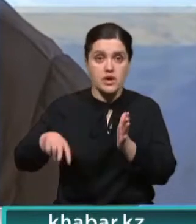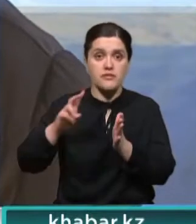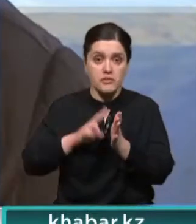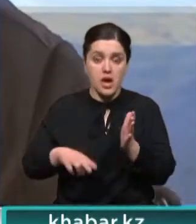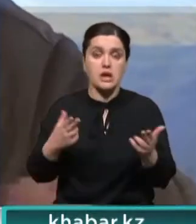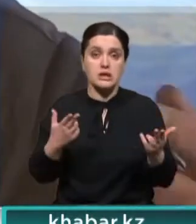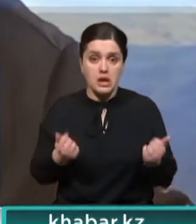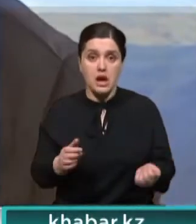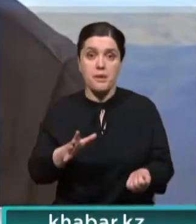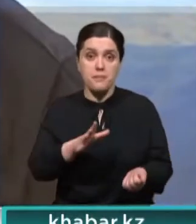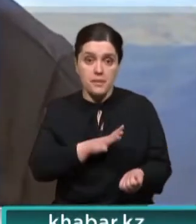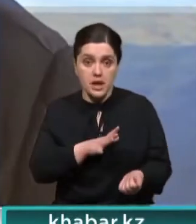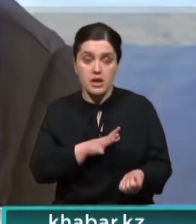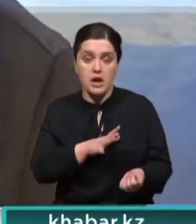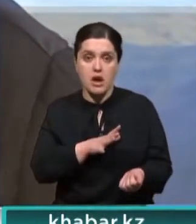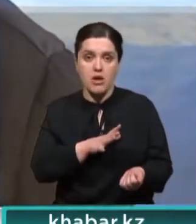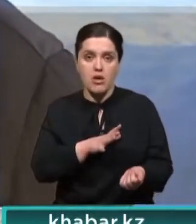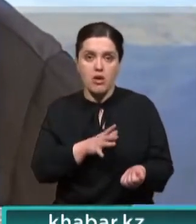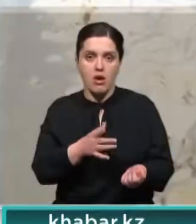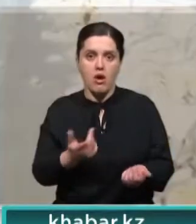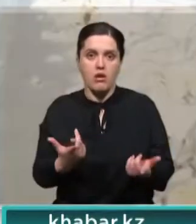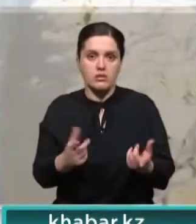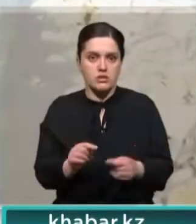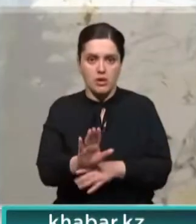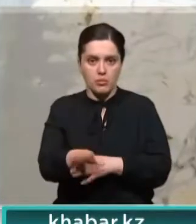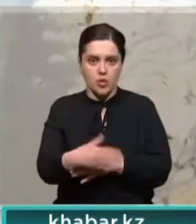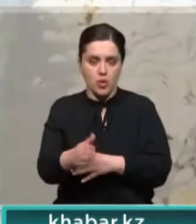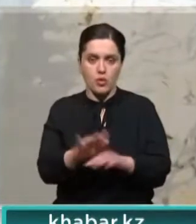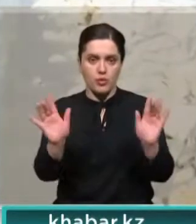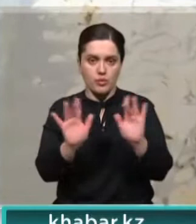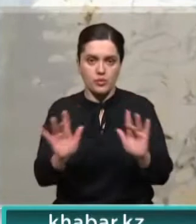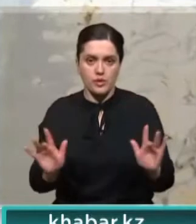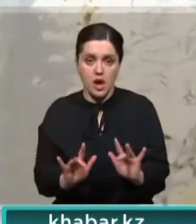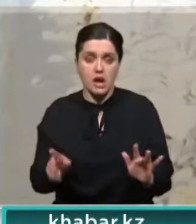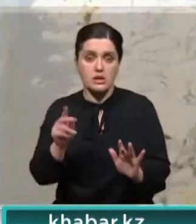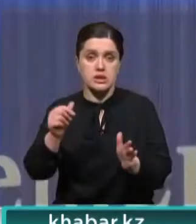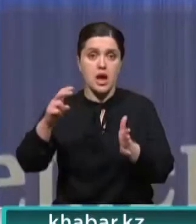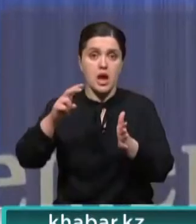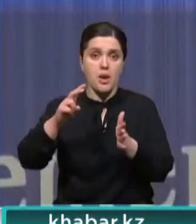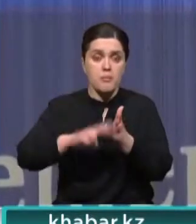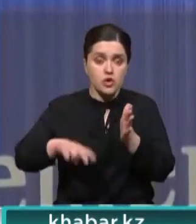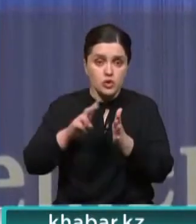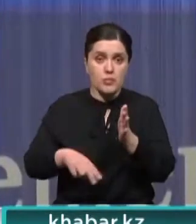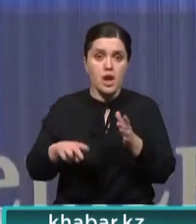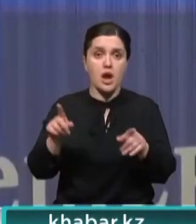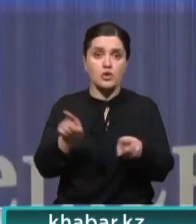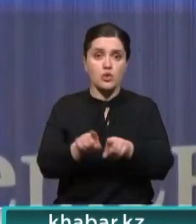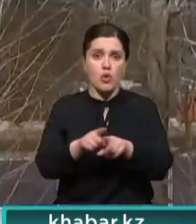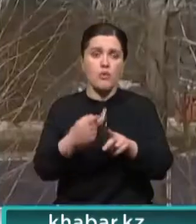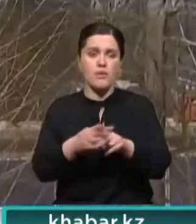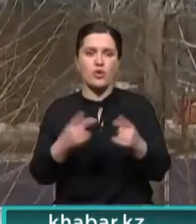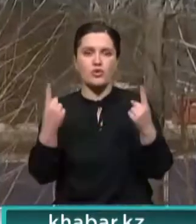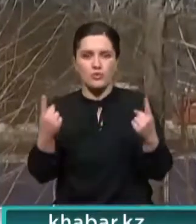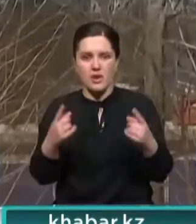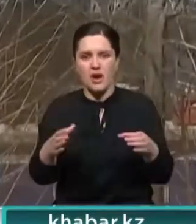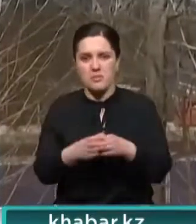с меня высчитывали, якобы на мой счет, там поступлений нету. Денежных поступлений не дождались и привлеченные к большой стройке